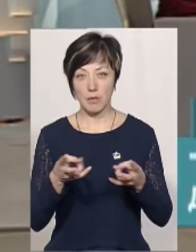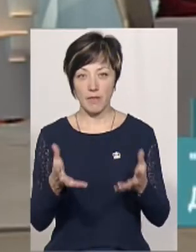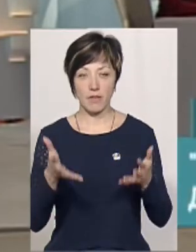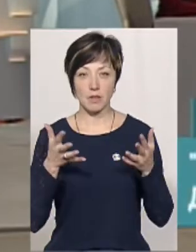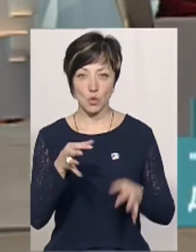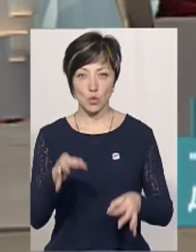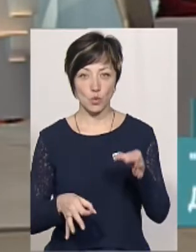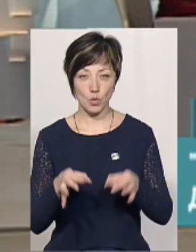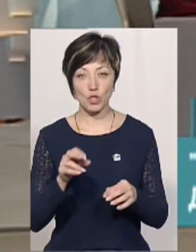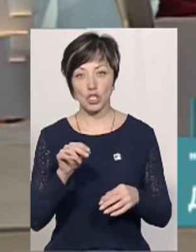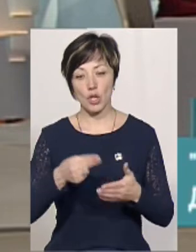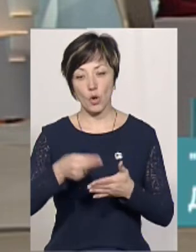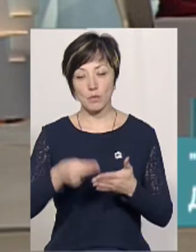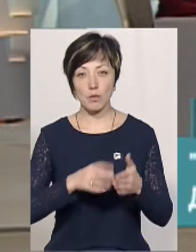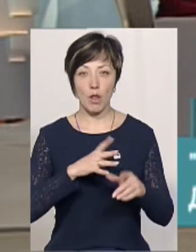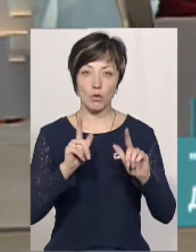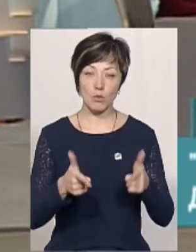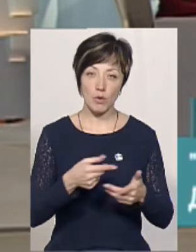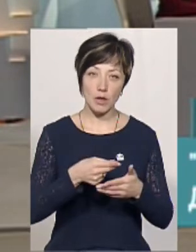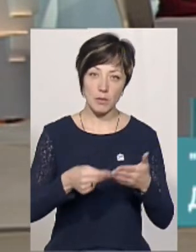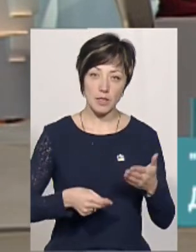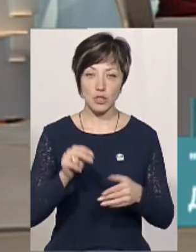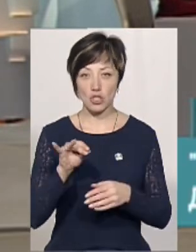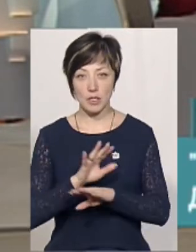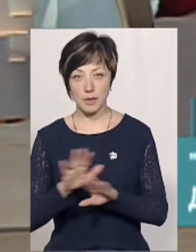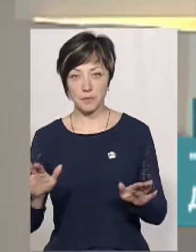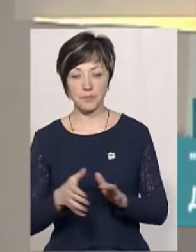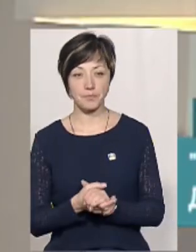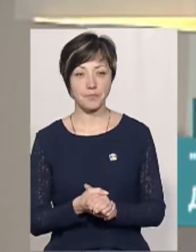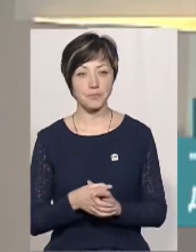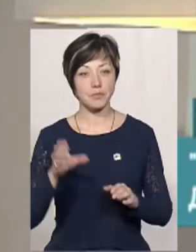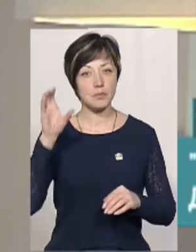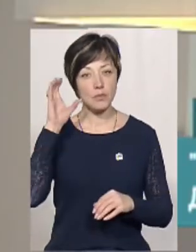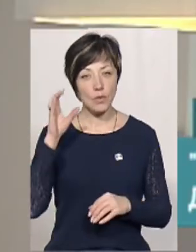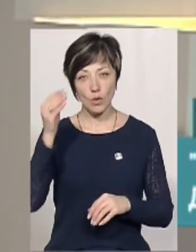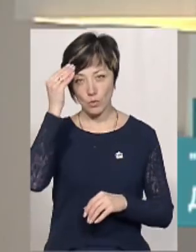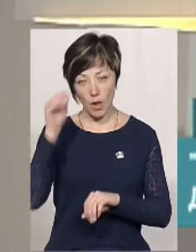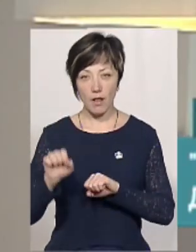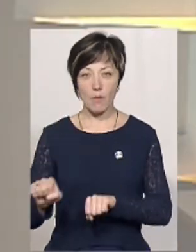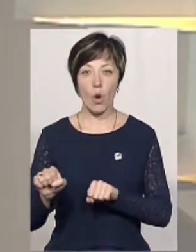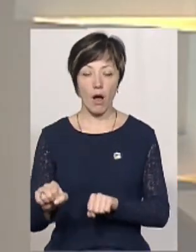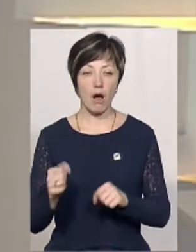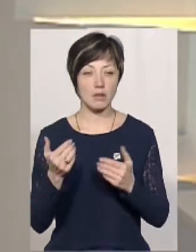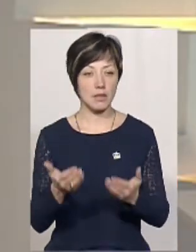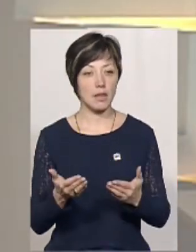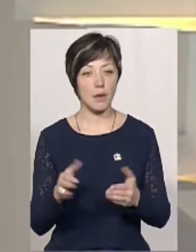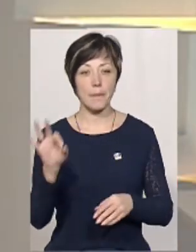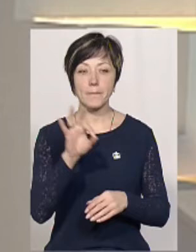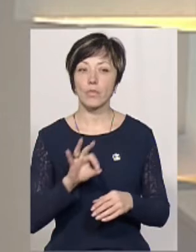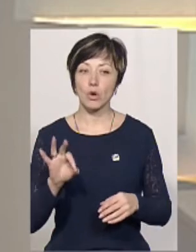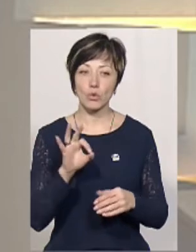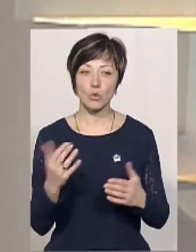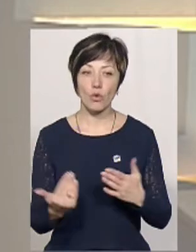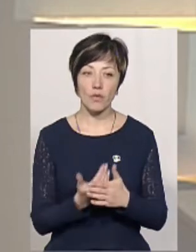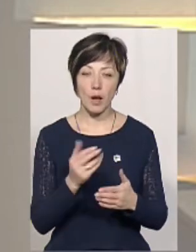буде вияснити суду, чи та розписка була добровільно написана чи ні. От послухаємо ще думку адвоката Олега Савінського з